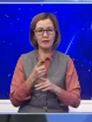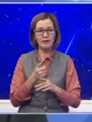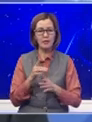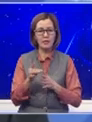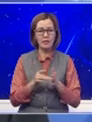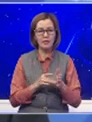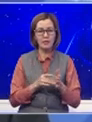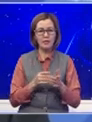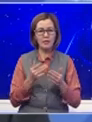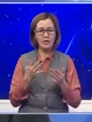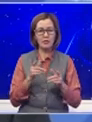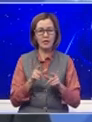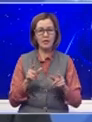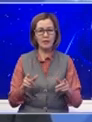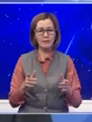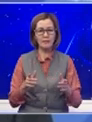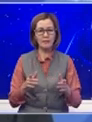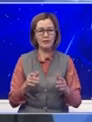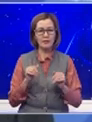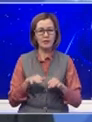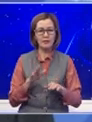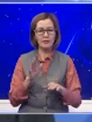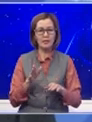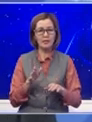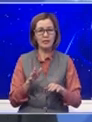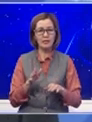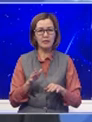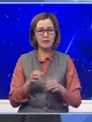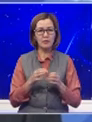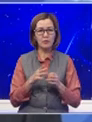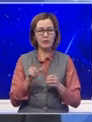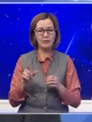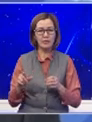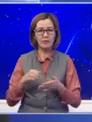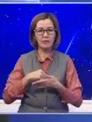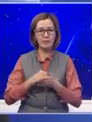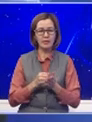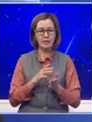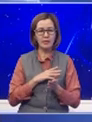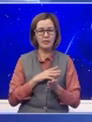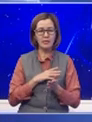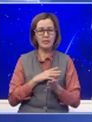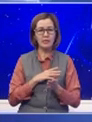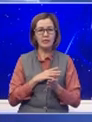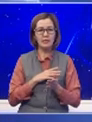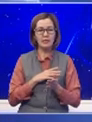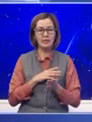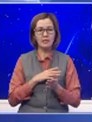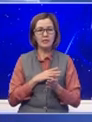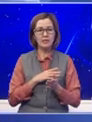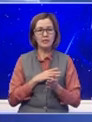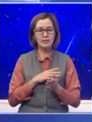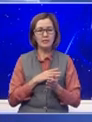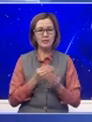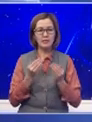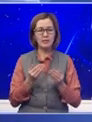тікелей қанша адам осы қабылданатын жөнінен биыл 15 адам деп белгілеп алдық. Біз енді осы цифрға